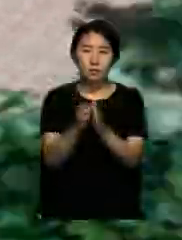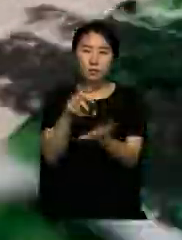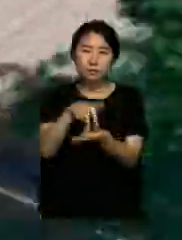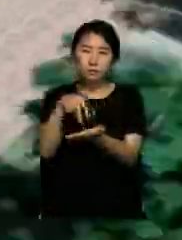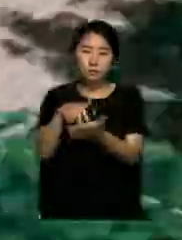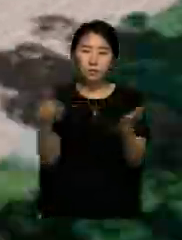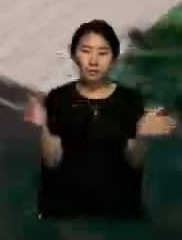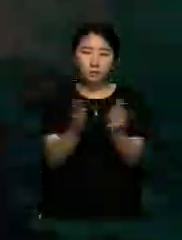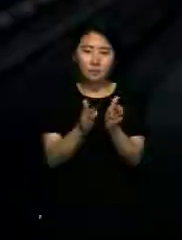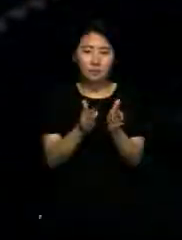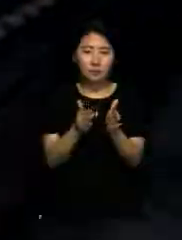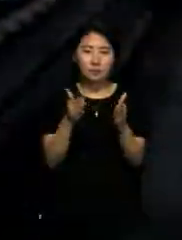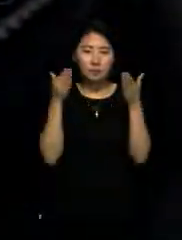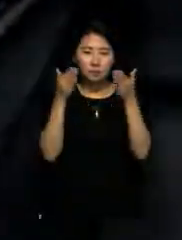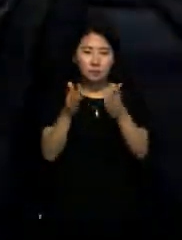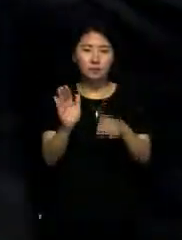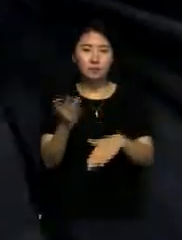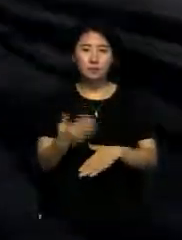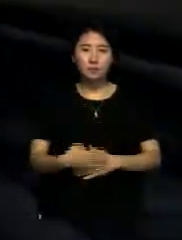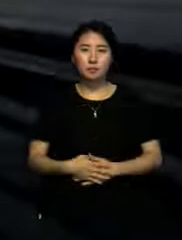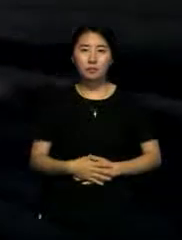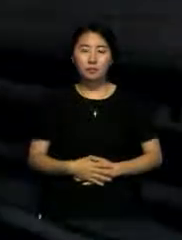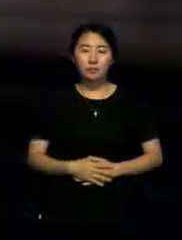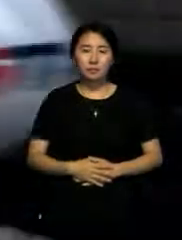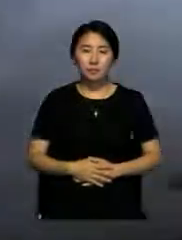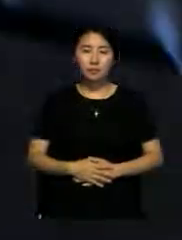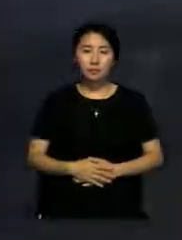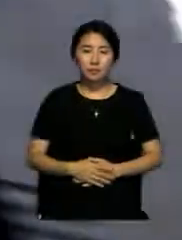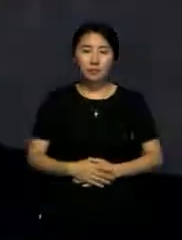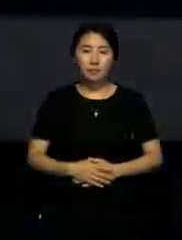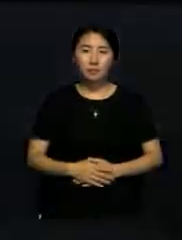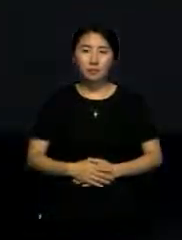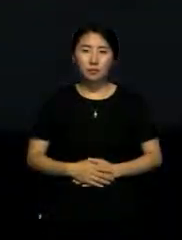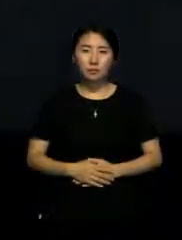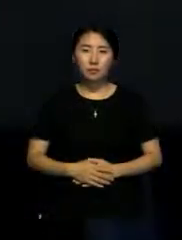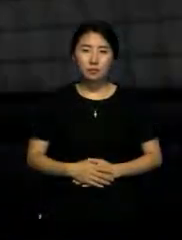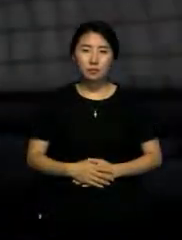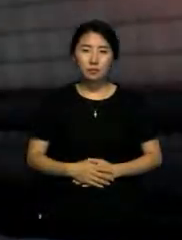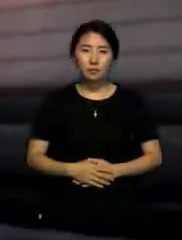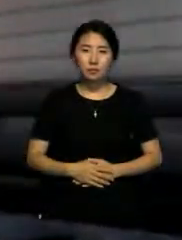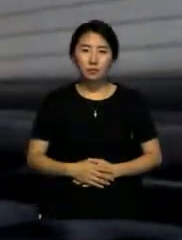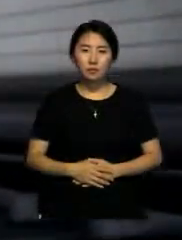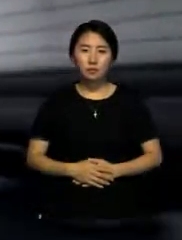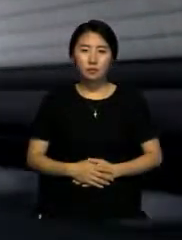있을지에 이목이 집중되고 있습니다. 딜라이브 서울경기 케이블TV 전진아입니다.